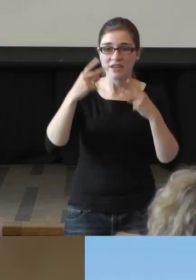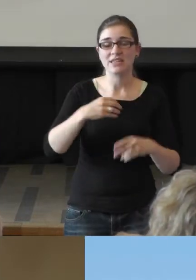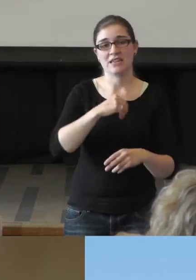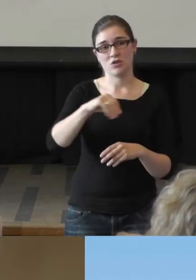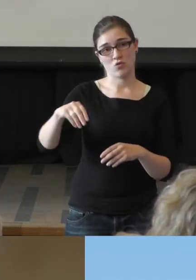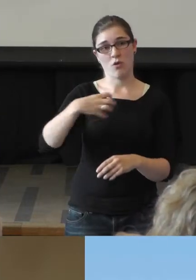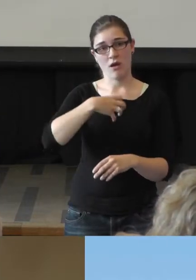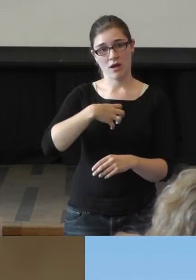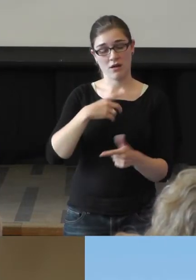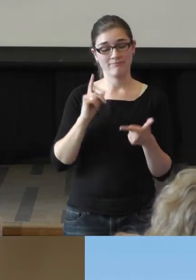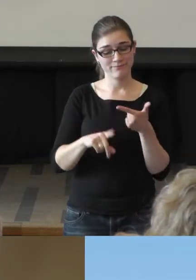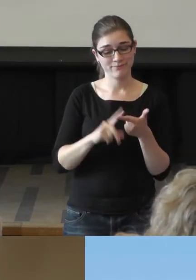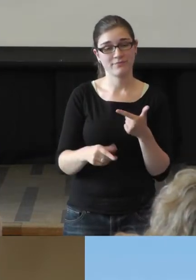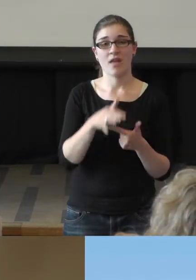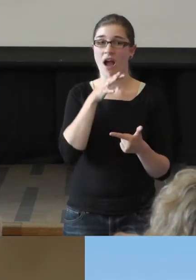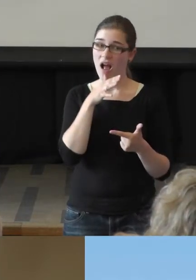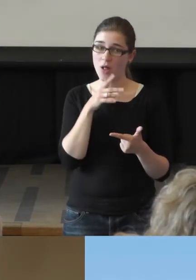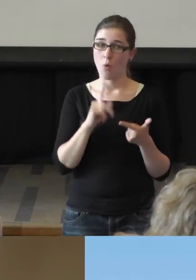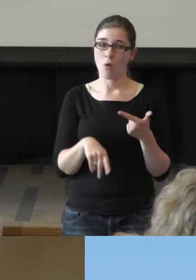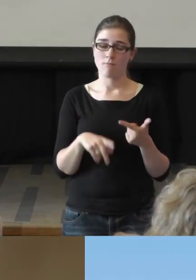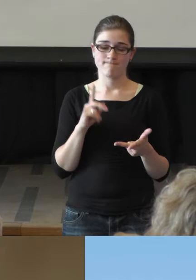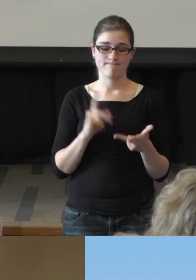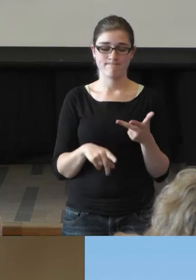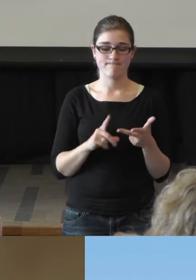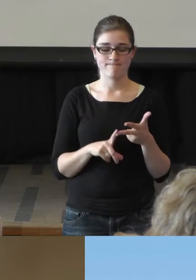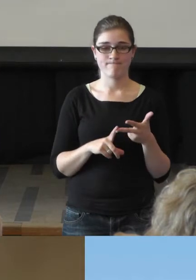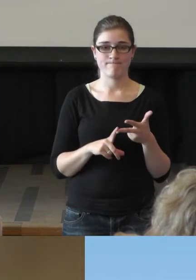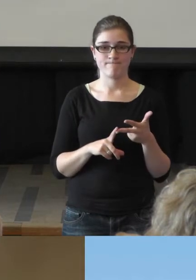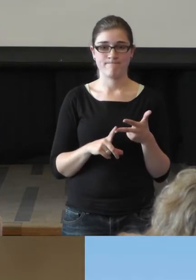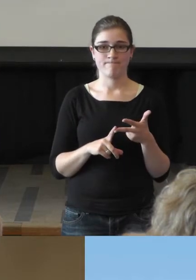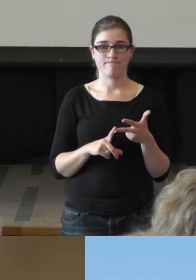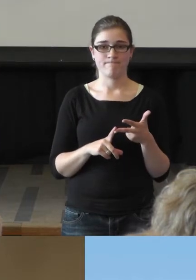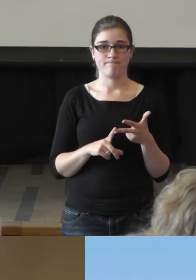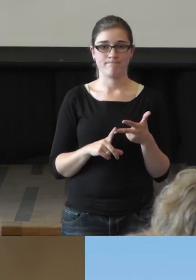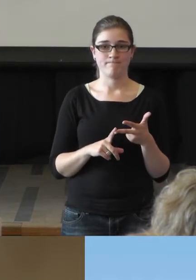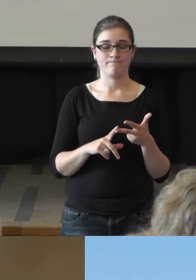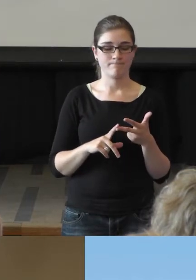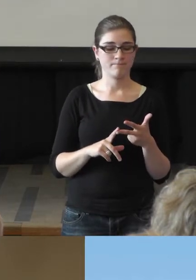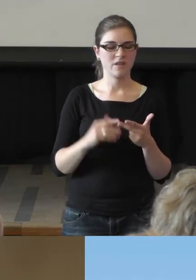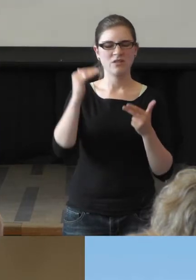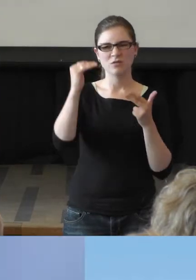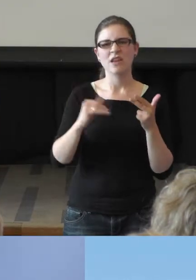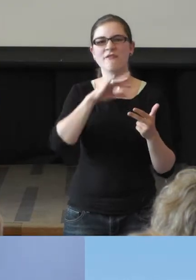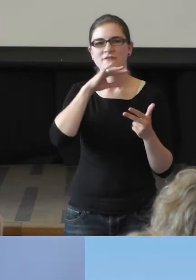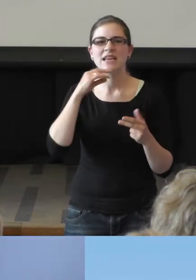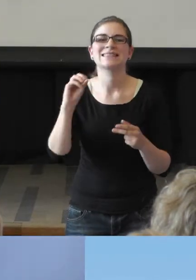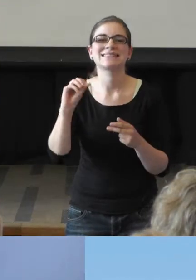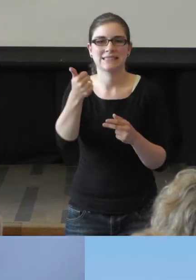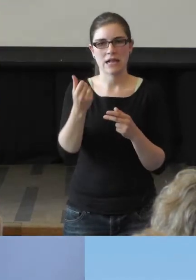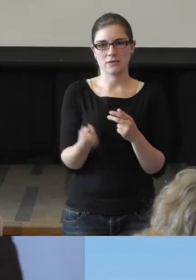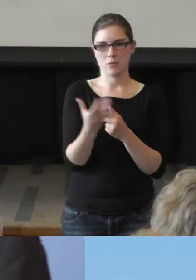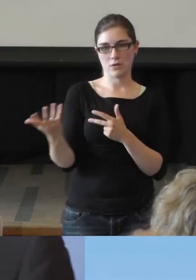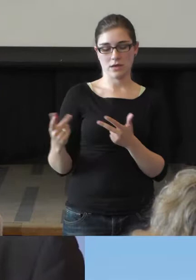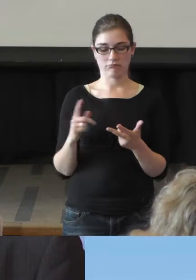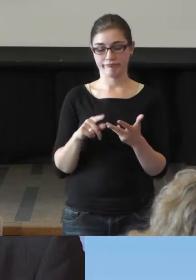am zweitwichtigsten der Alkohol Konsum und dann sehen Sie eine große Anzahl von selteneren Ursachen, die aber, wenn man sie